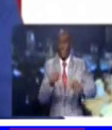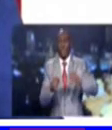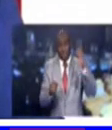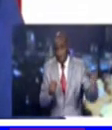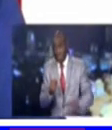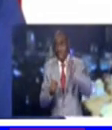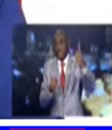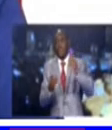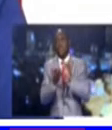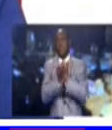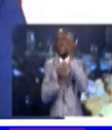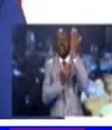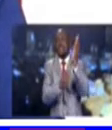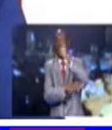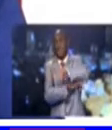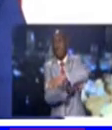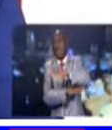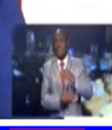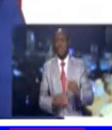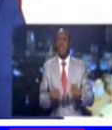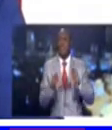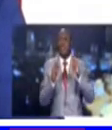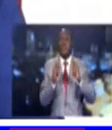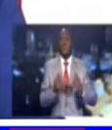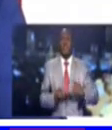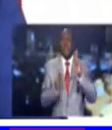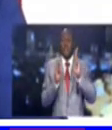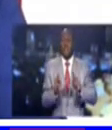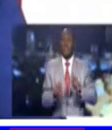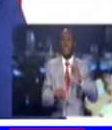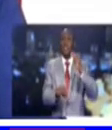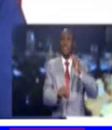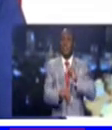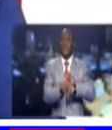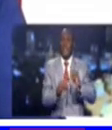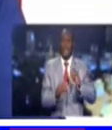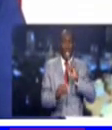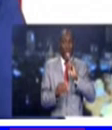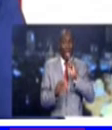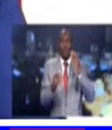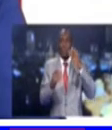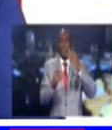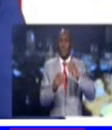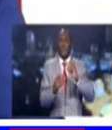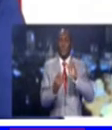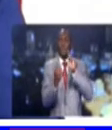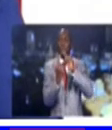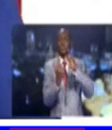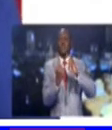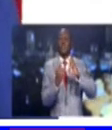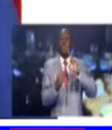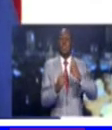et de nuit en personnel médical et paramédical dévoué être franc de lutte sans merci